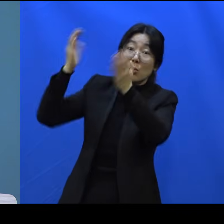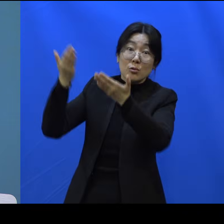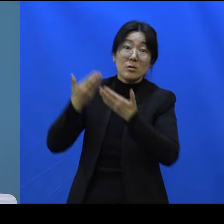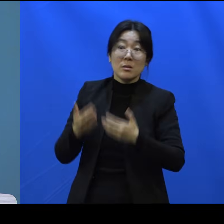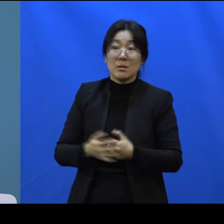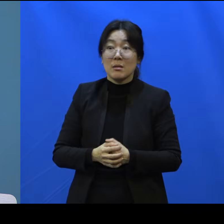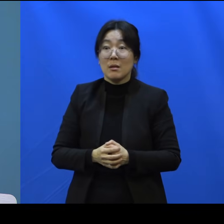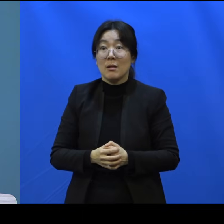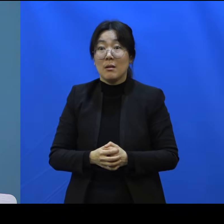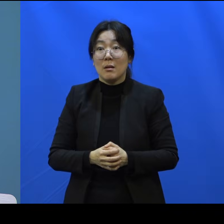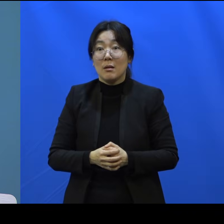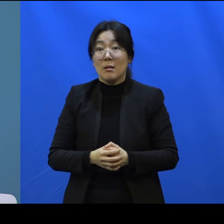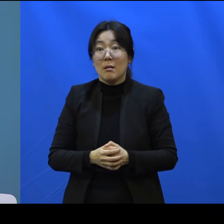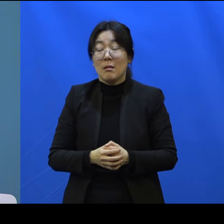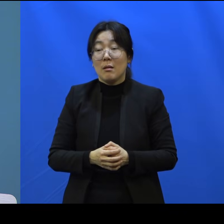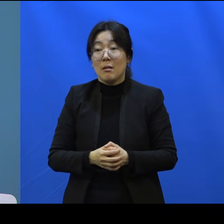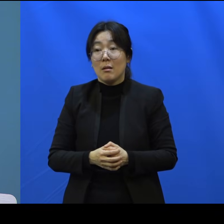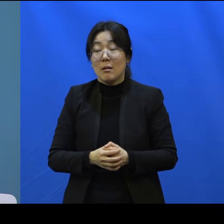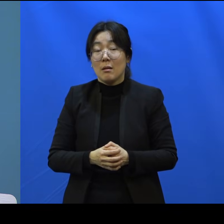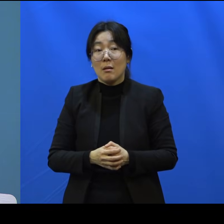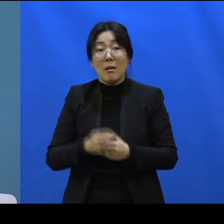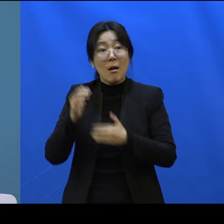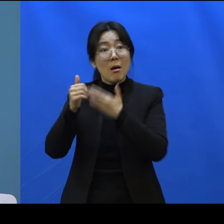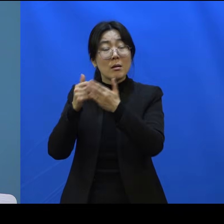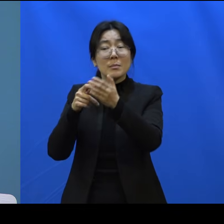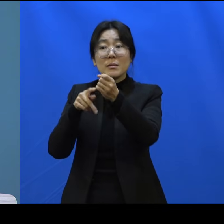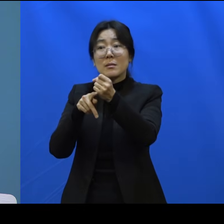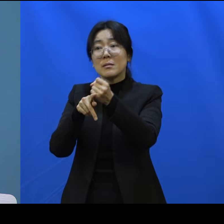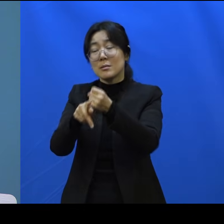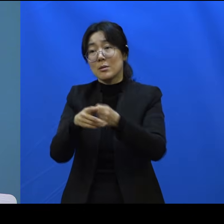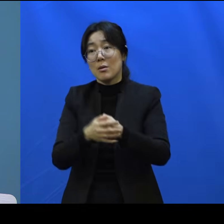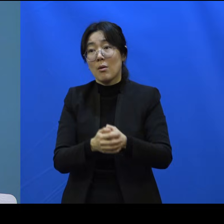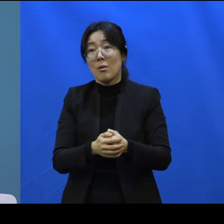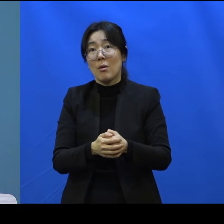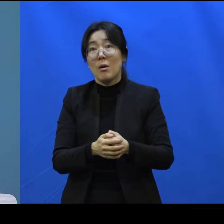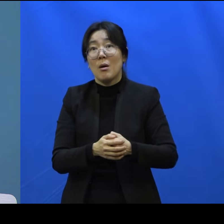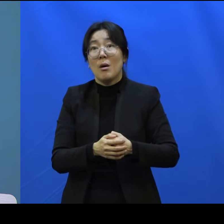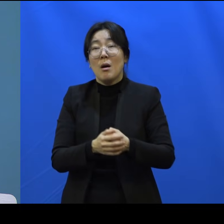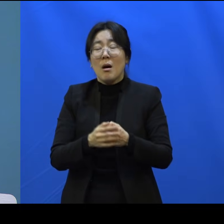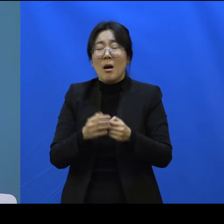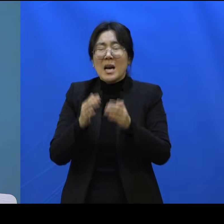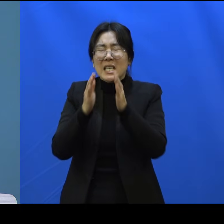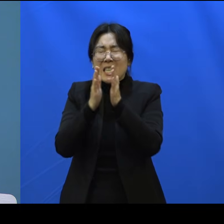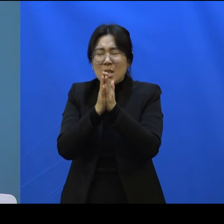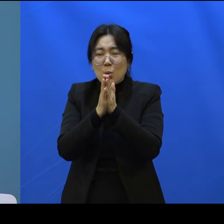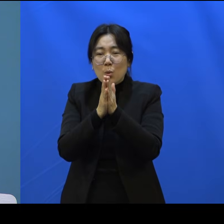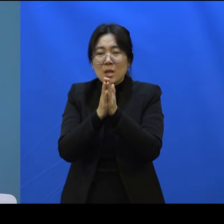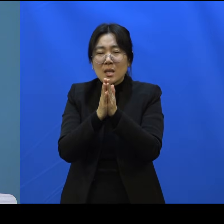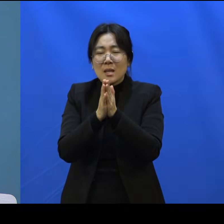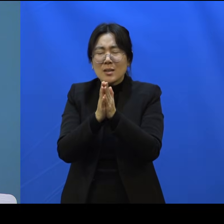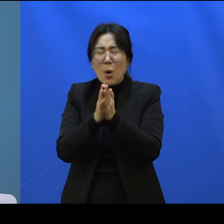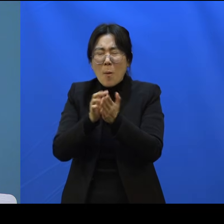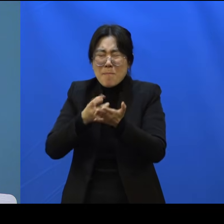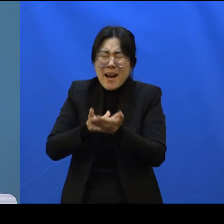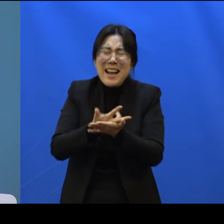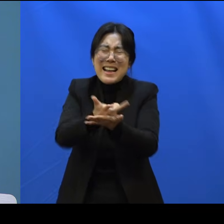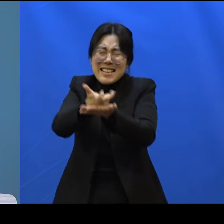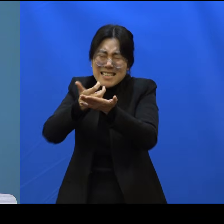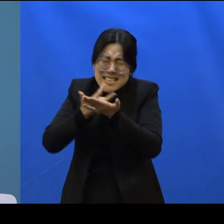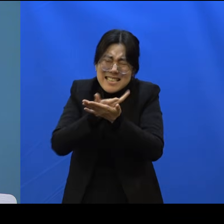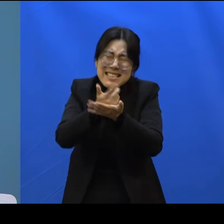뜻을 안다는 것도 쉬운 게 아니에요. 바울의 몸부림이 있는 거예요. 기도가 몸부림이 있는 거예요.